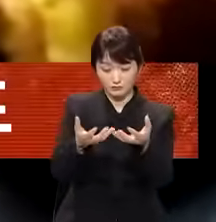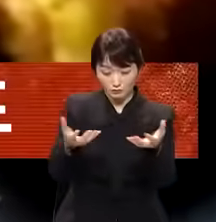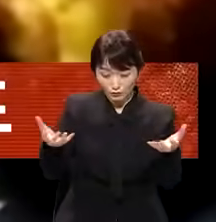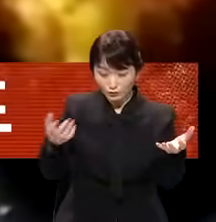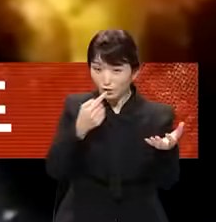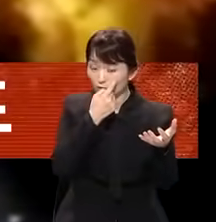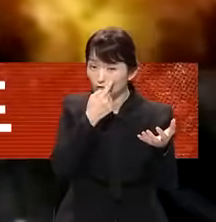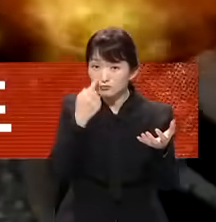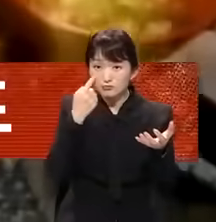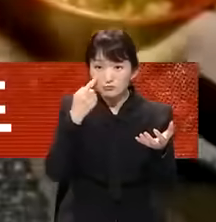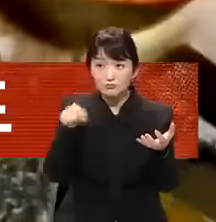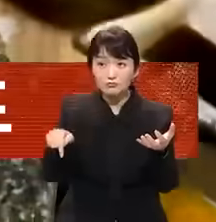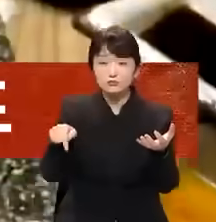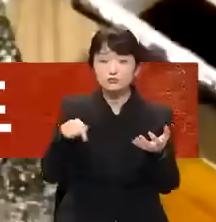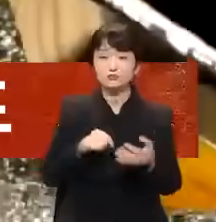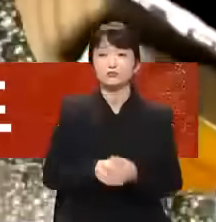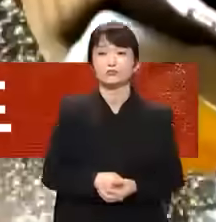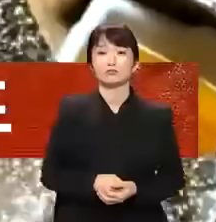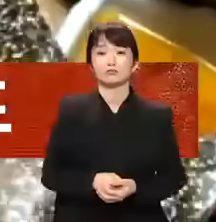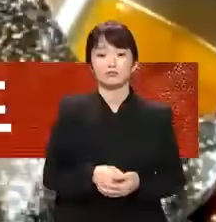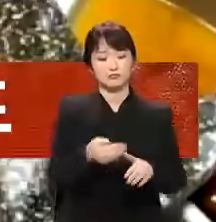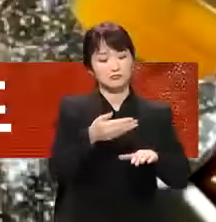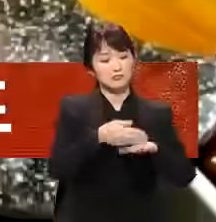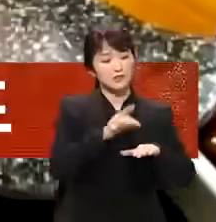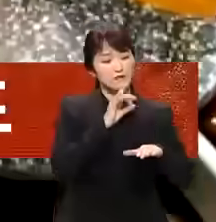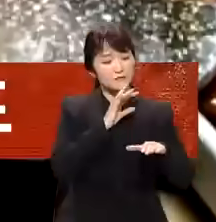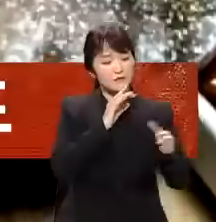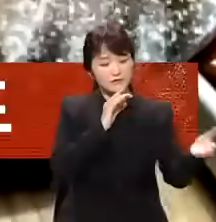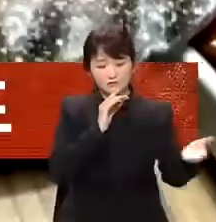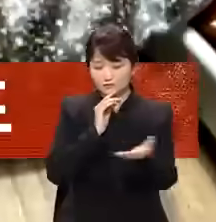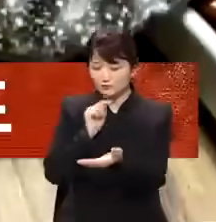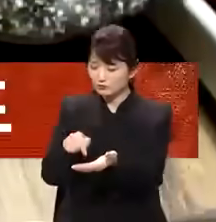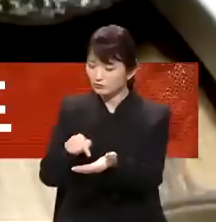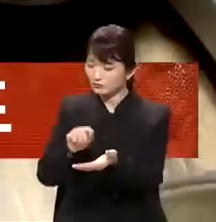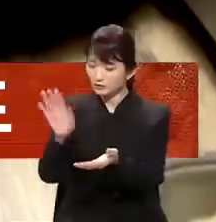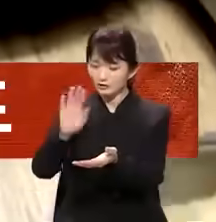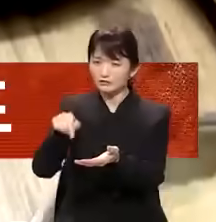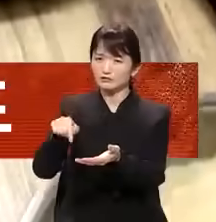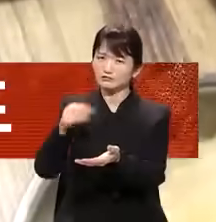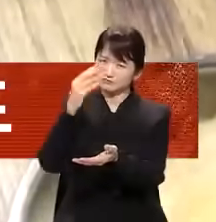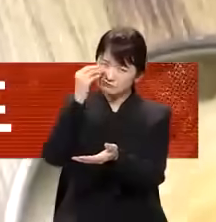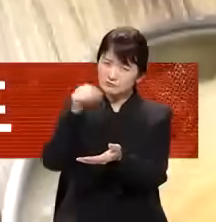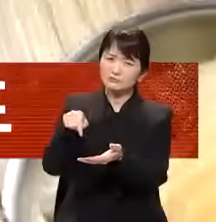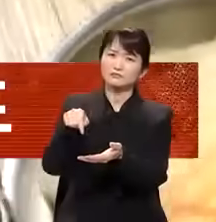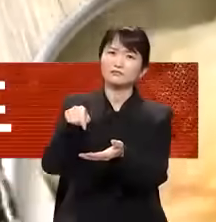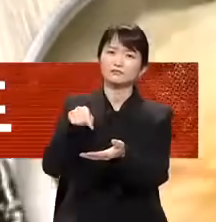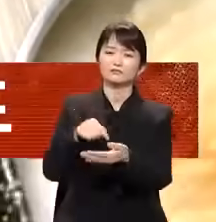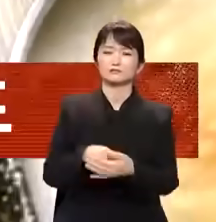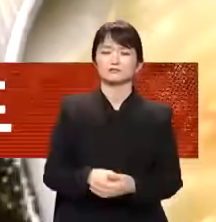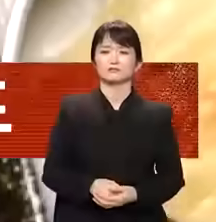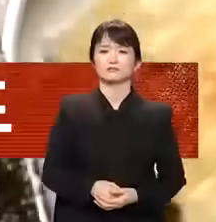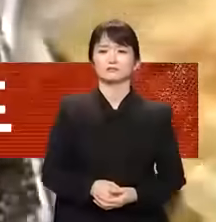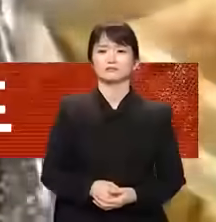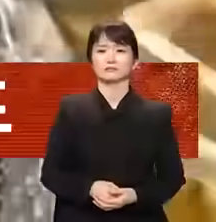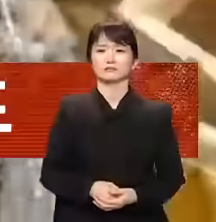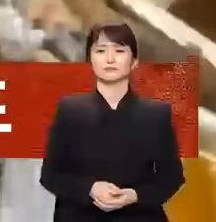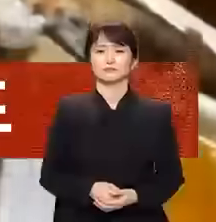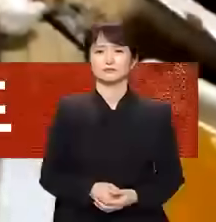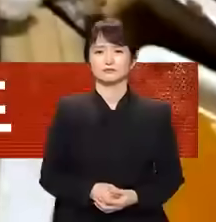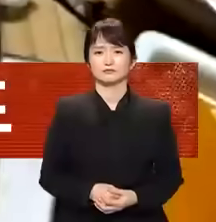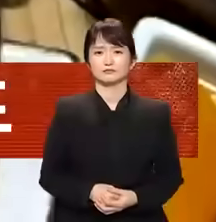확인했는데 저기는 무엇보다도 저렇게 회만 딸락 나가는 곳이 아니다 그러니까 이거는 좀 이상하다 아 이런 의견들이 올라오기도